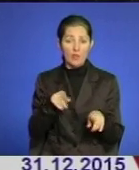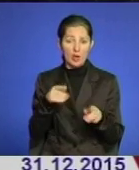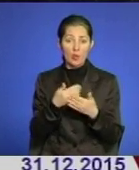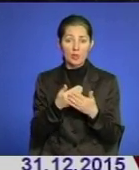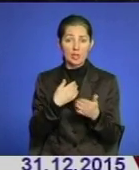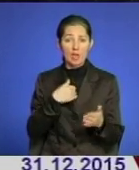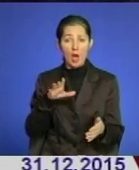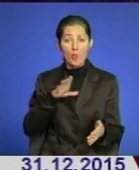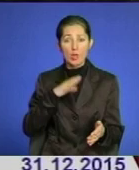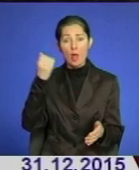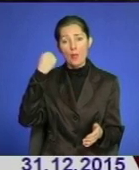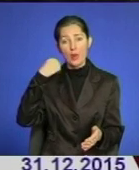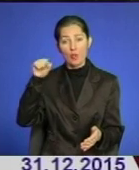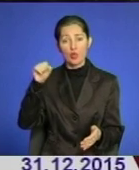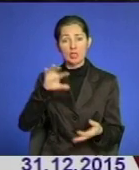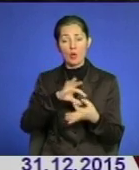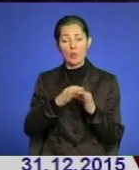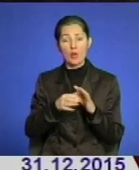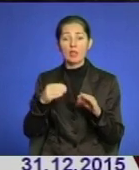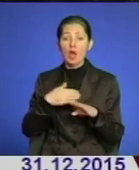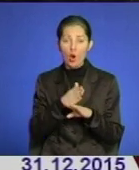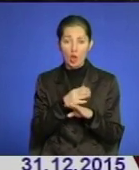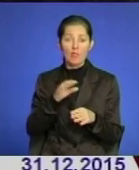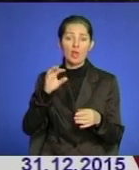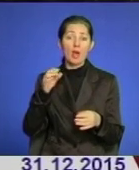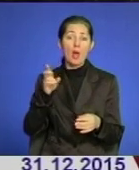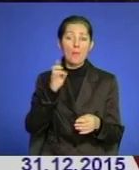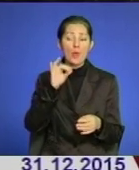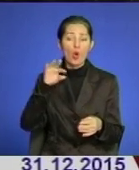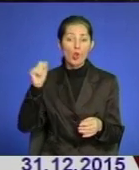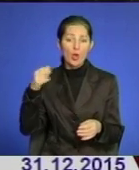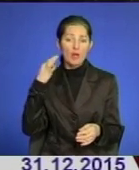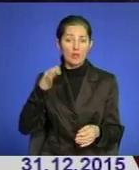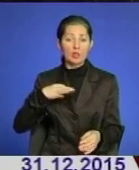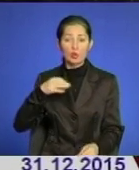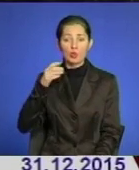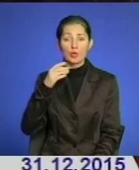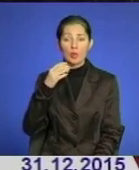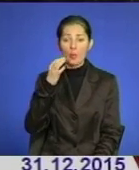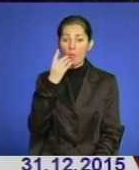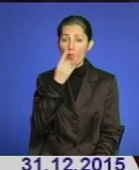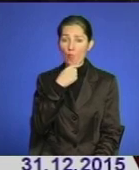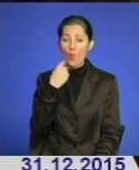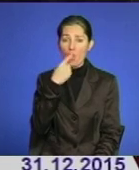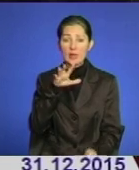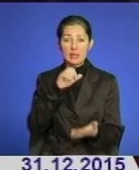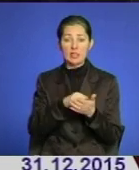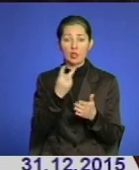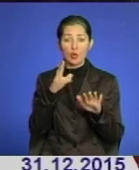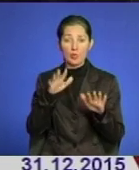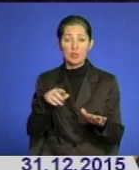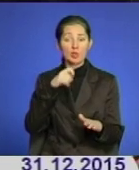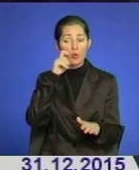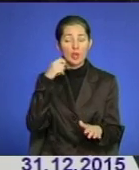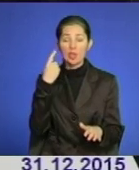Я була переможцем олімпіади з географії, з біології, з французької мови, а я зайняла друге місце з української